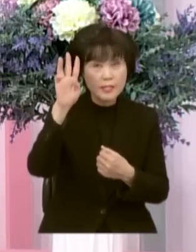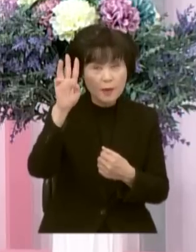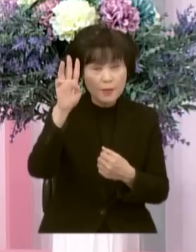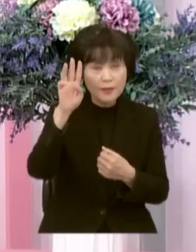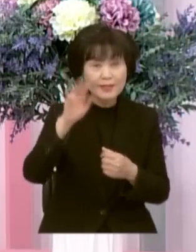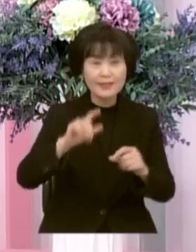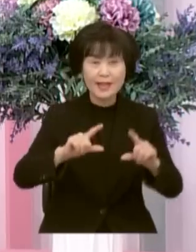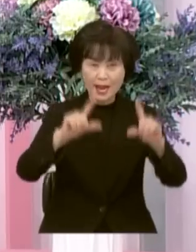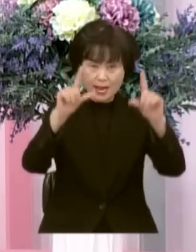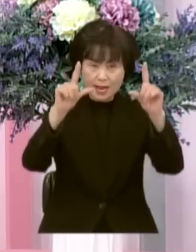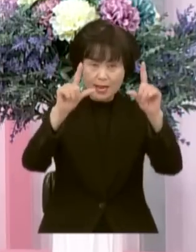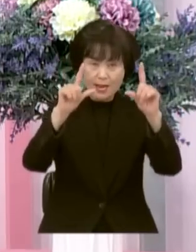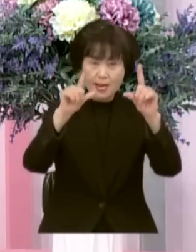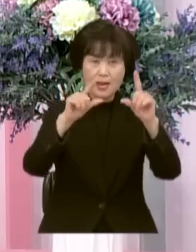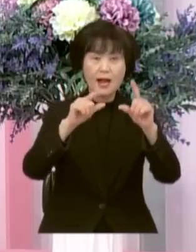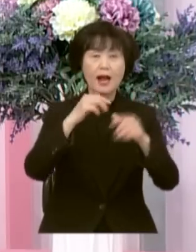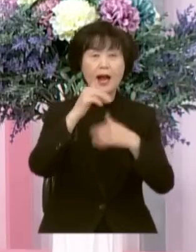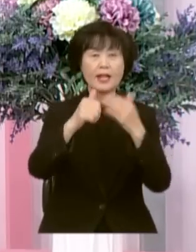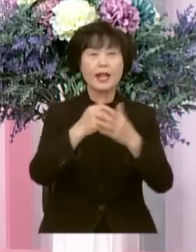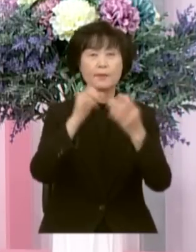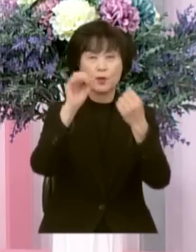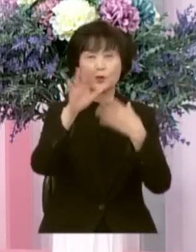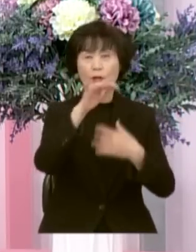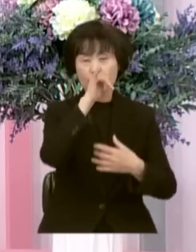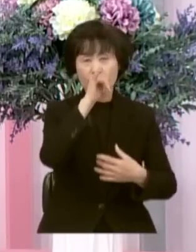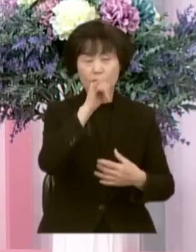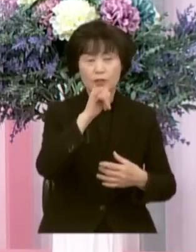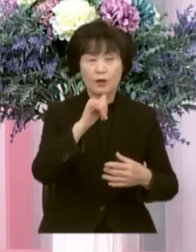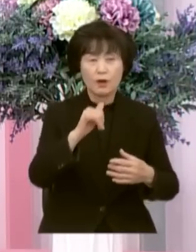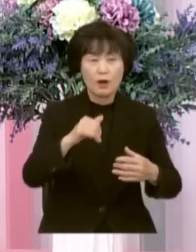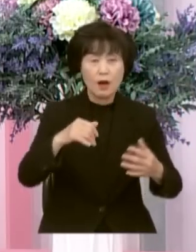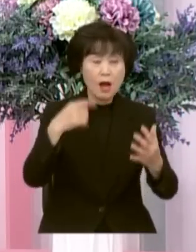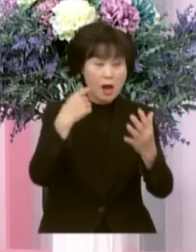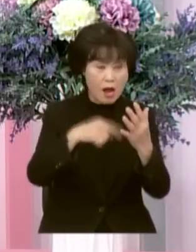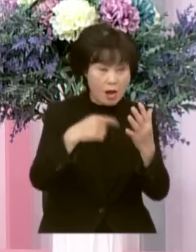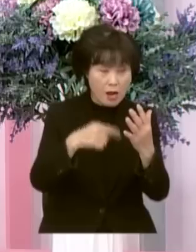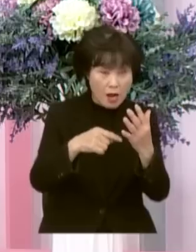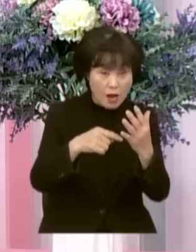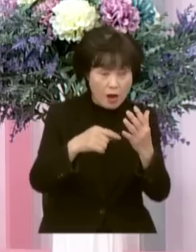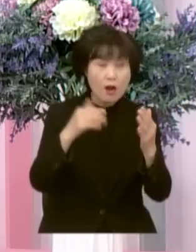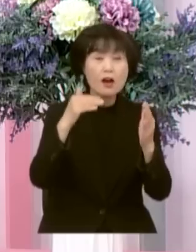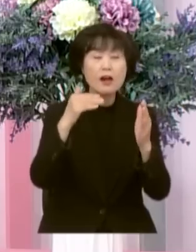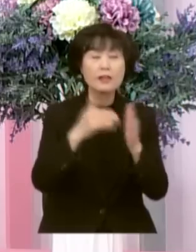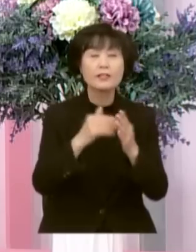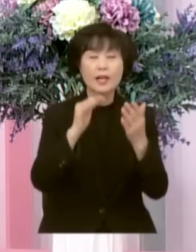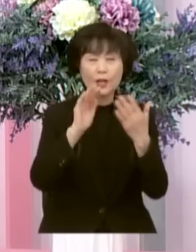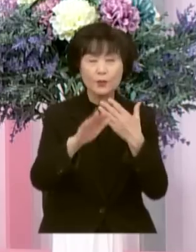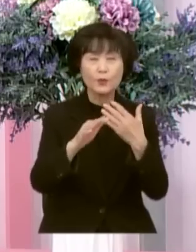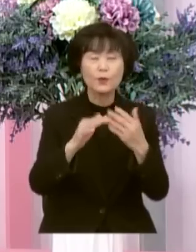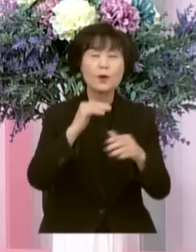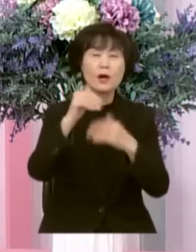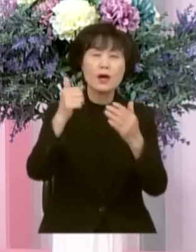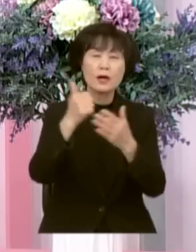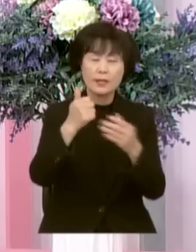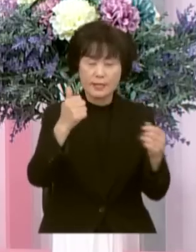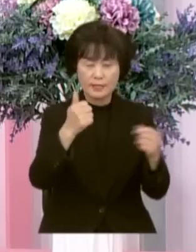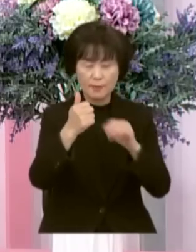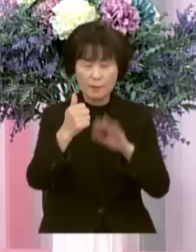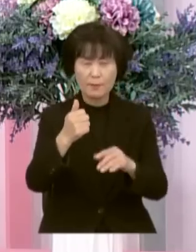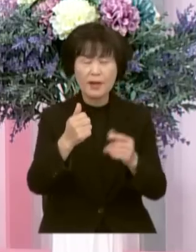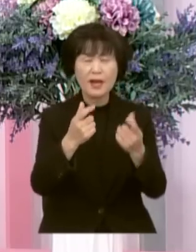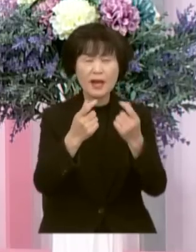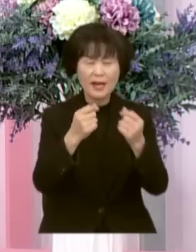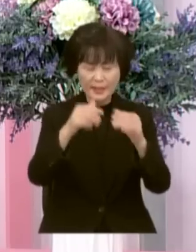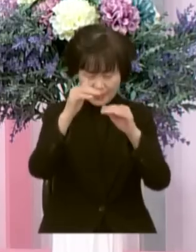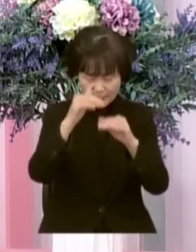번째 날까지 꼭 지속을 해야 돼요. 예, 맞아. 수업을 마치고 이제 저녁 늦게 이제 가가지고 하나님 앞에 또 같은